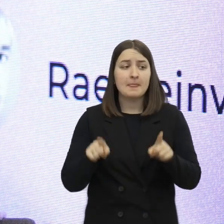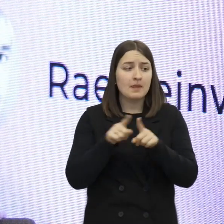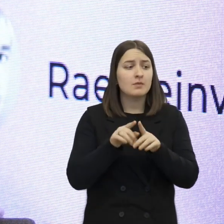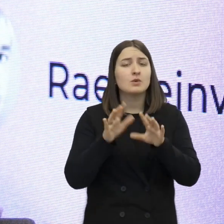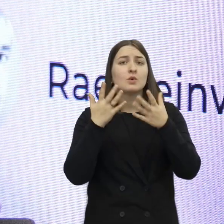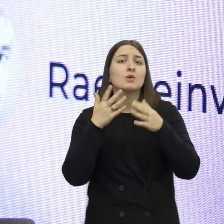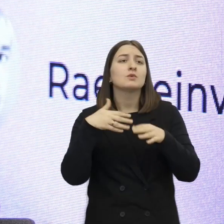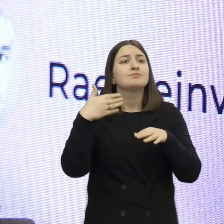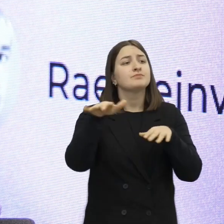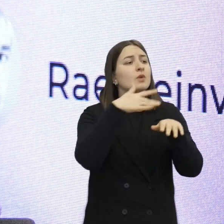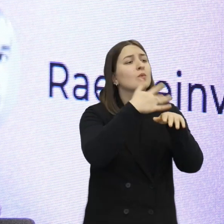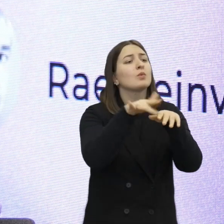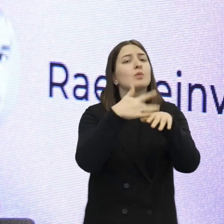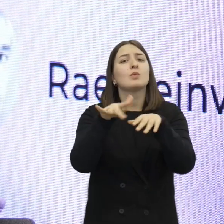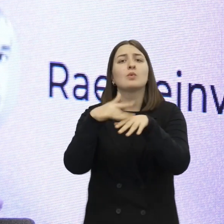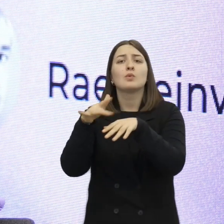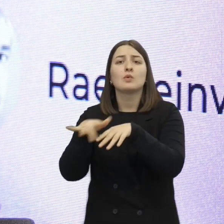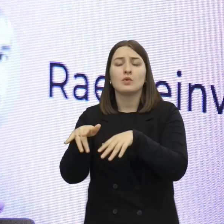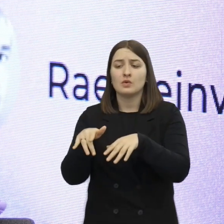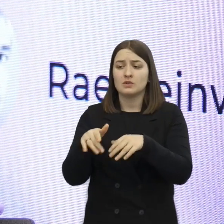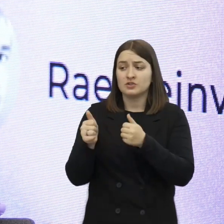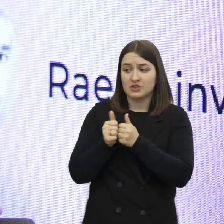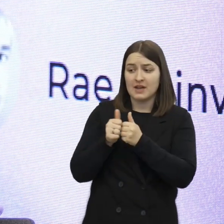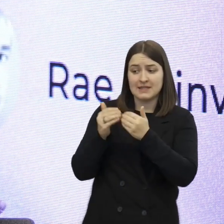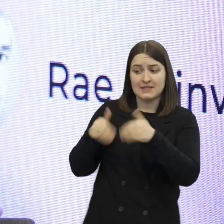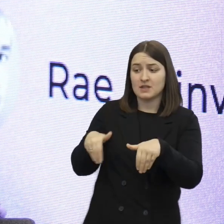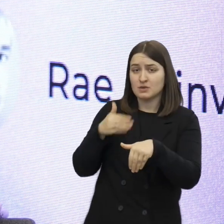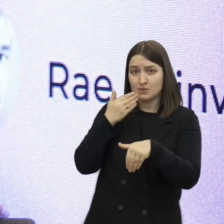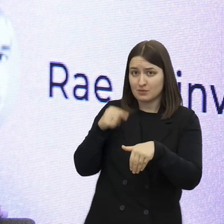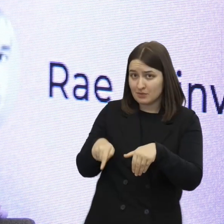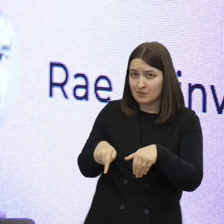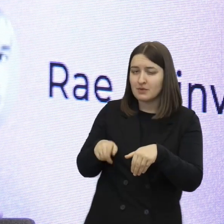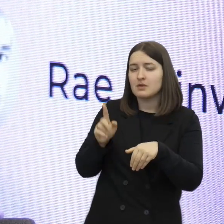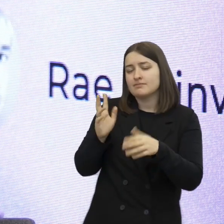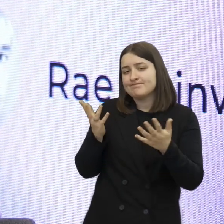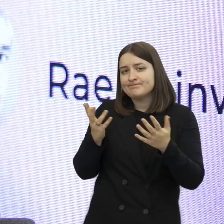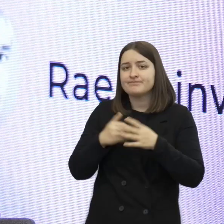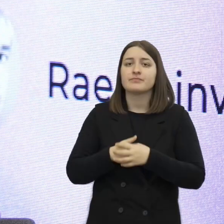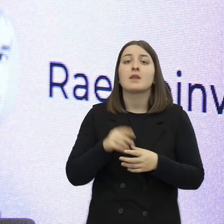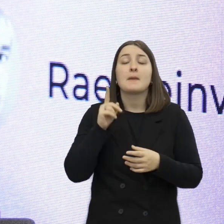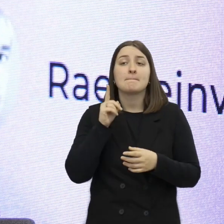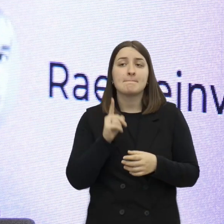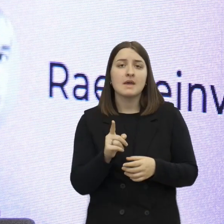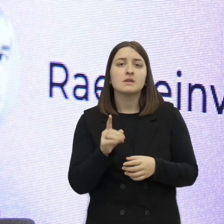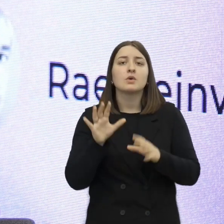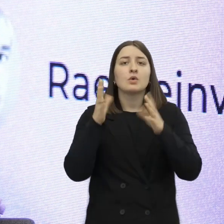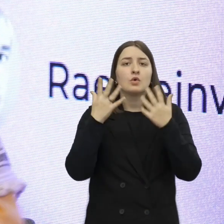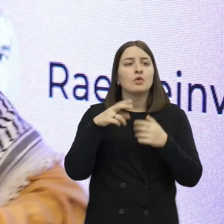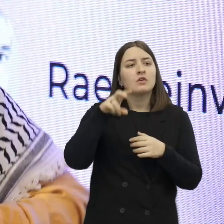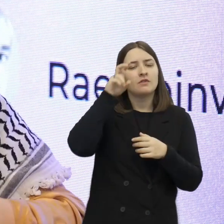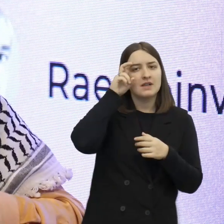toliau, ne prie pat mūsų sienos, taip pat yra ir mūsų problema, ypač jeigu mūsų šalis bendradarbiauja su valstybe, kuri vykdo tą